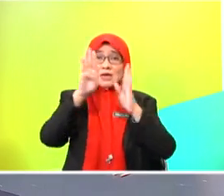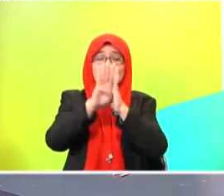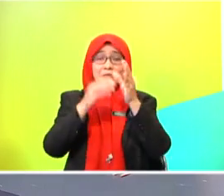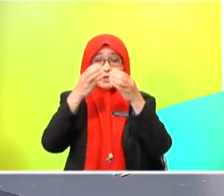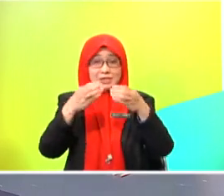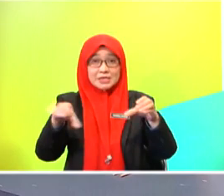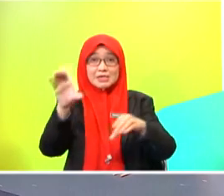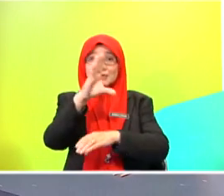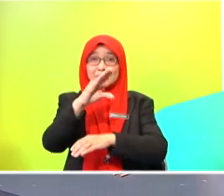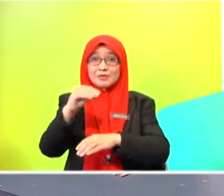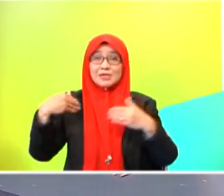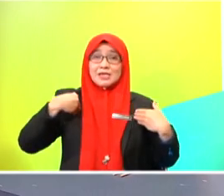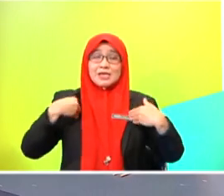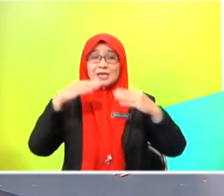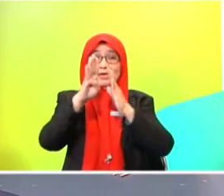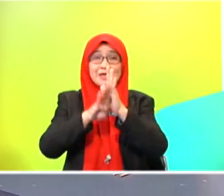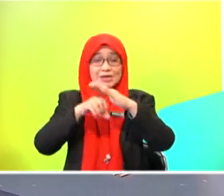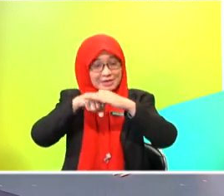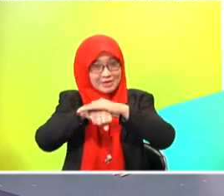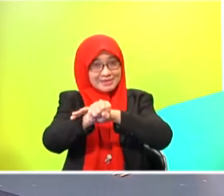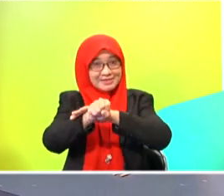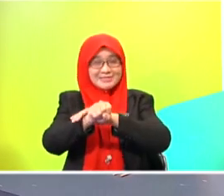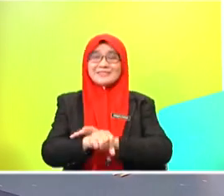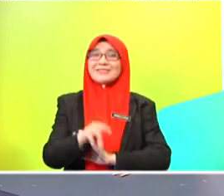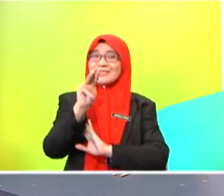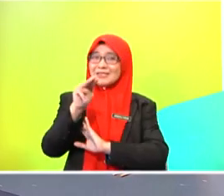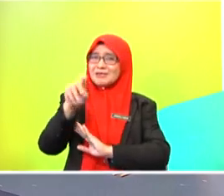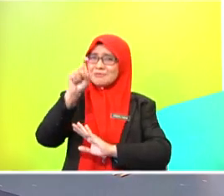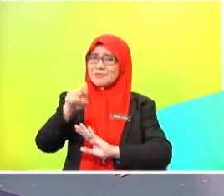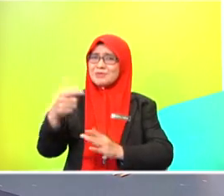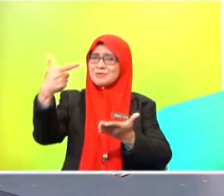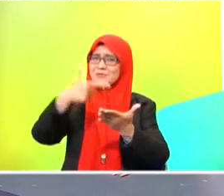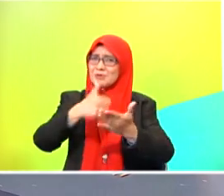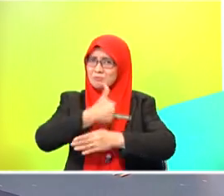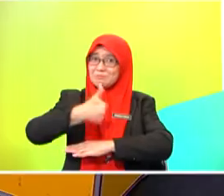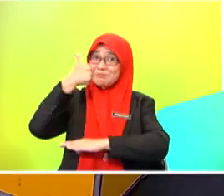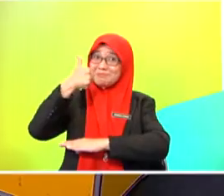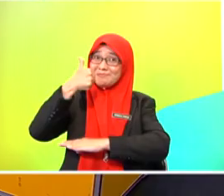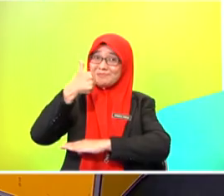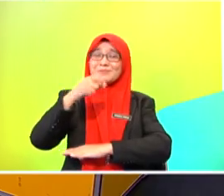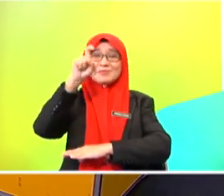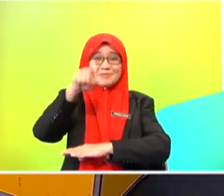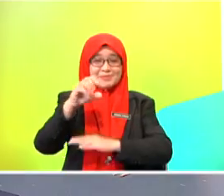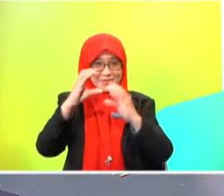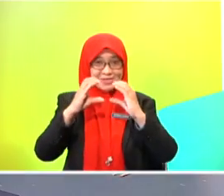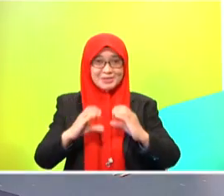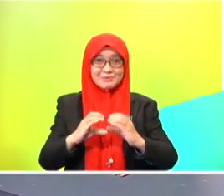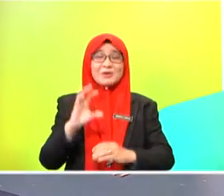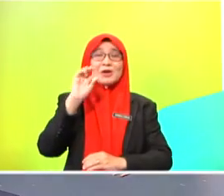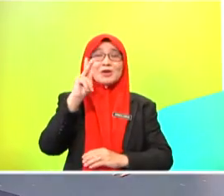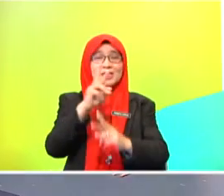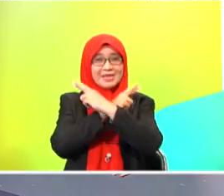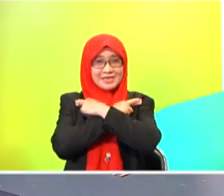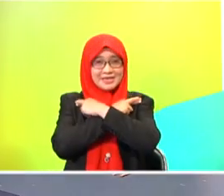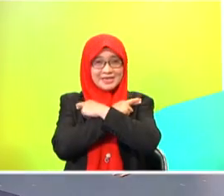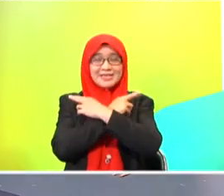juga sudah tahu cikgu lagi hebat daripada Kak Ria sebenarnya. Betul, mungkin. Murid-murid cuma perlu cuba juga. Ya, betul. Baik, kita berehat dulu sebentar.